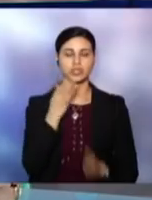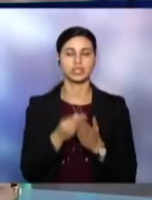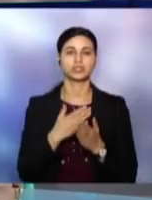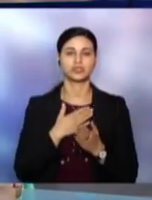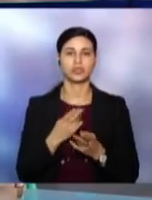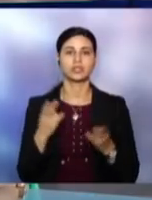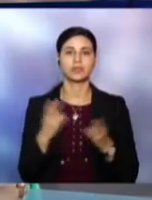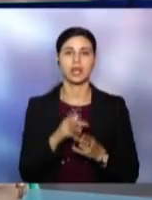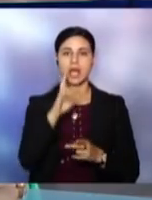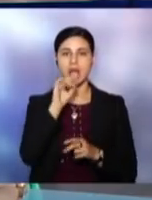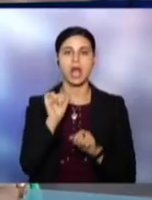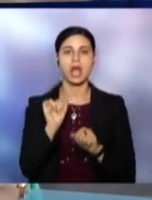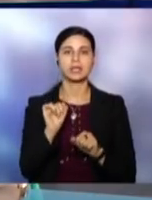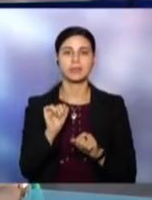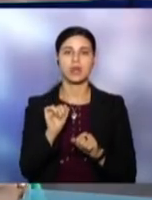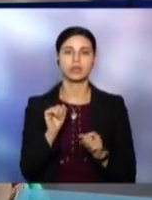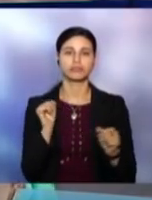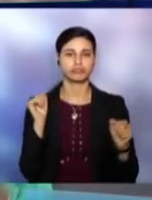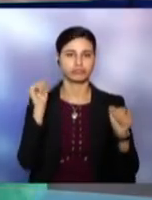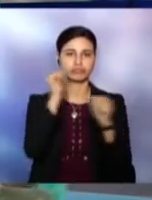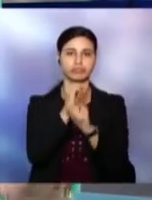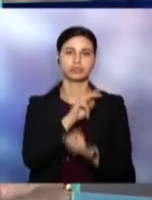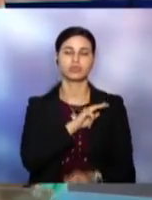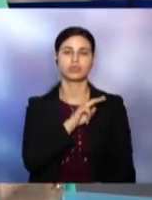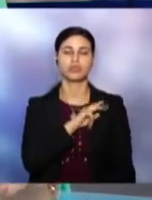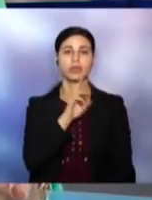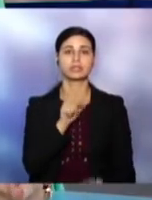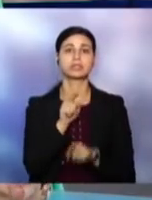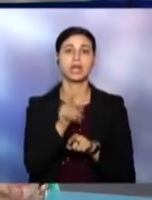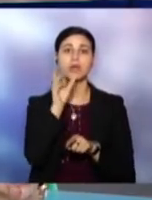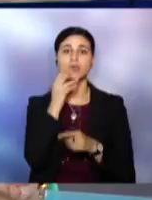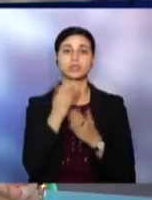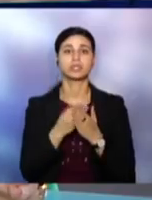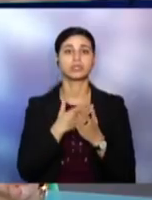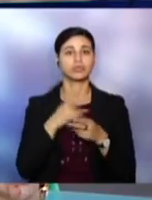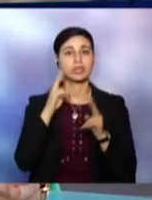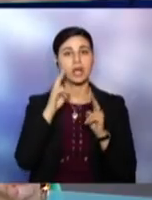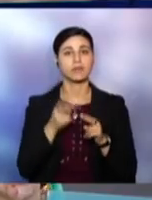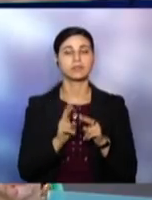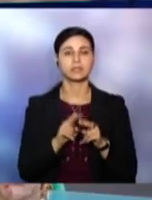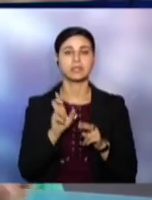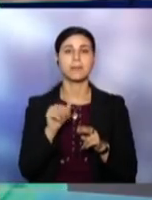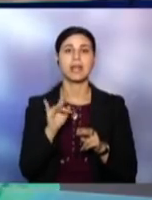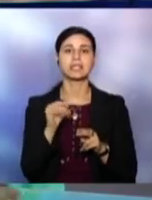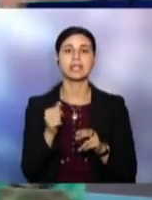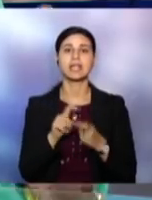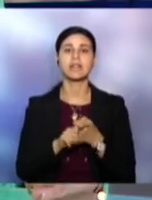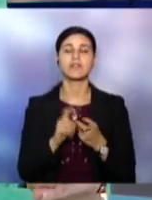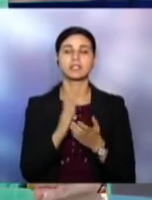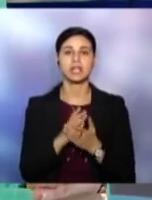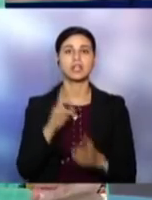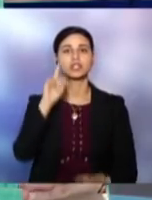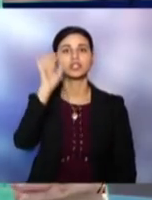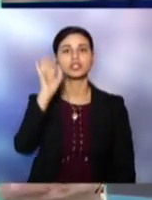ვიყენებთ ანტიბიოტიკს არა მიზან მიმართულად და არა მხოლოდ მაშინ, როცა ჩვენ დარწმუნებული ვართ, რომ ბაქტერიული ინფექცია, სამწუხაროდ